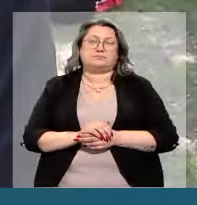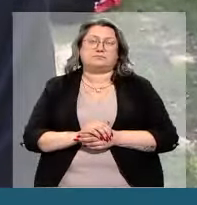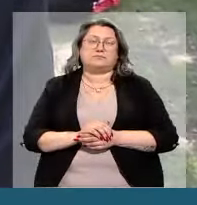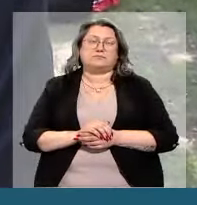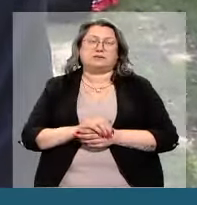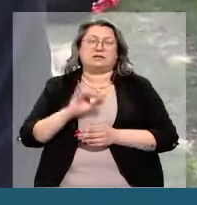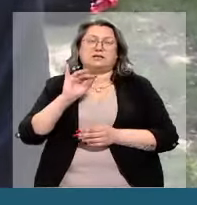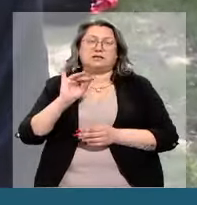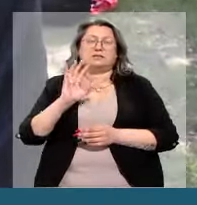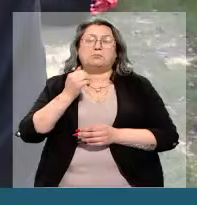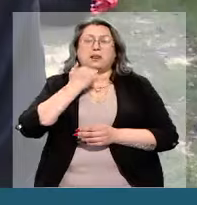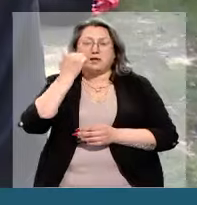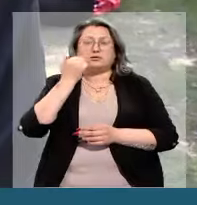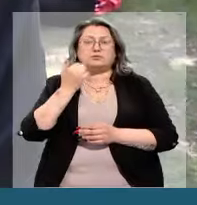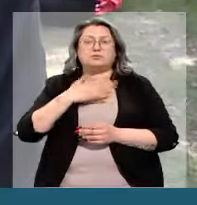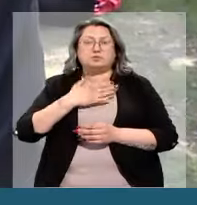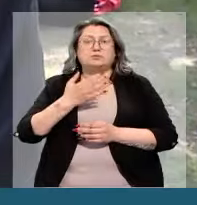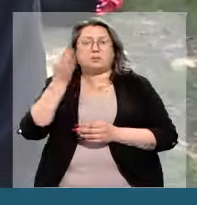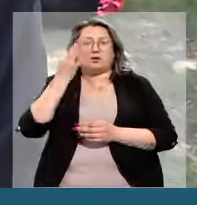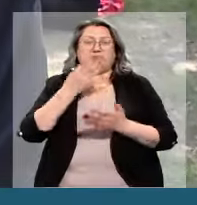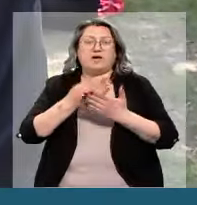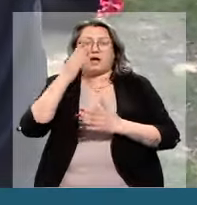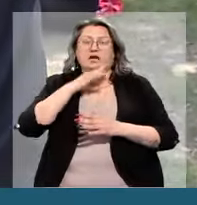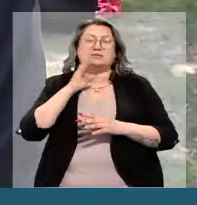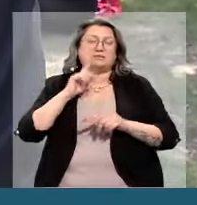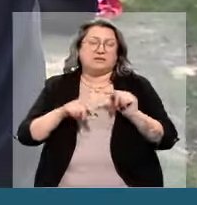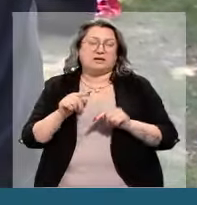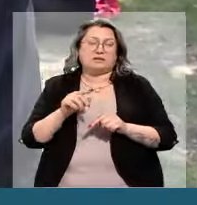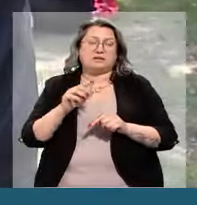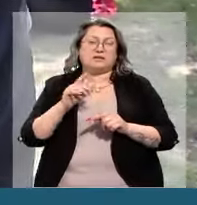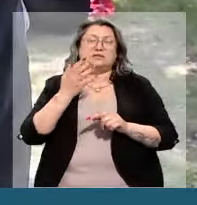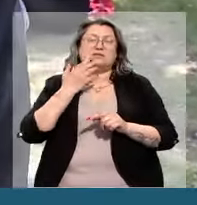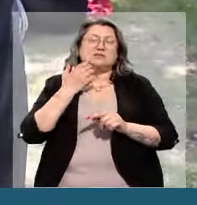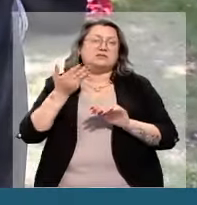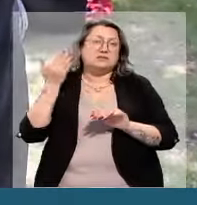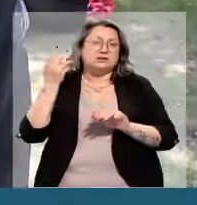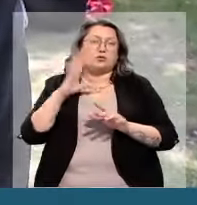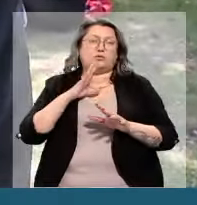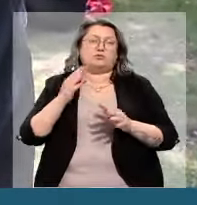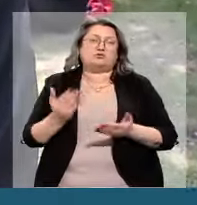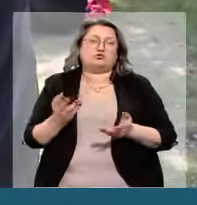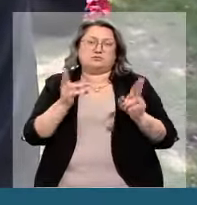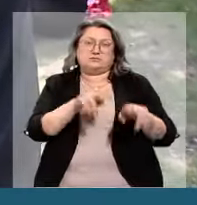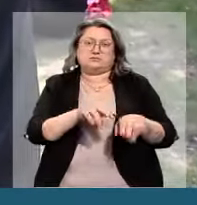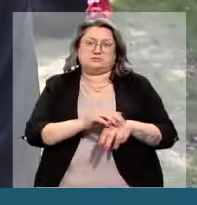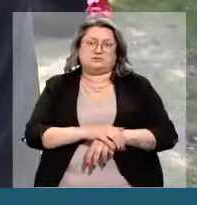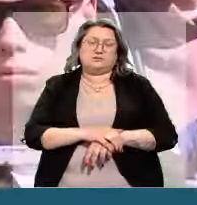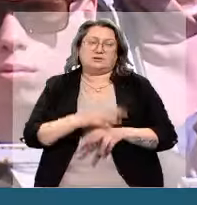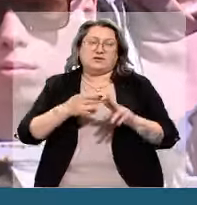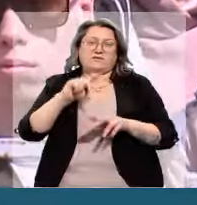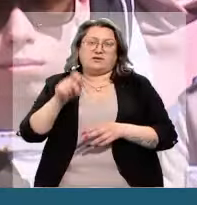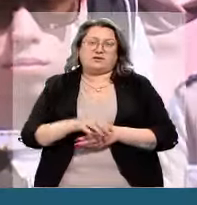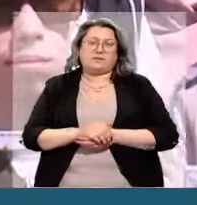И с благодарностью вспоминали своих родителей, дедов, которые положили жизнь в этой